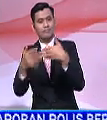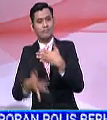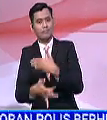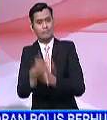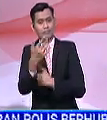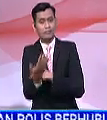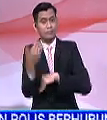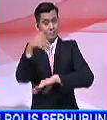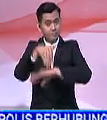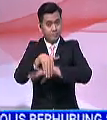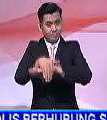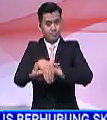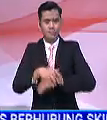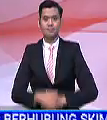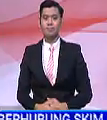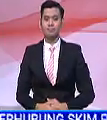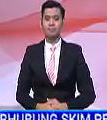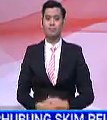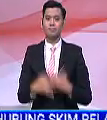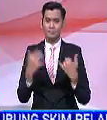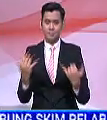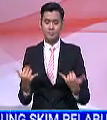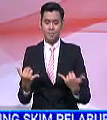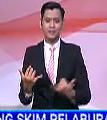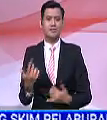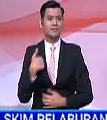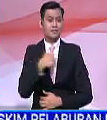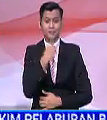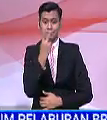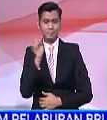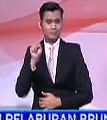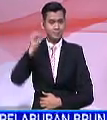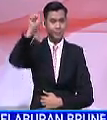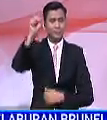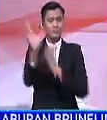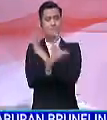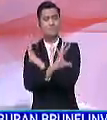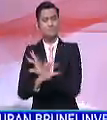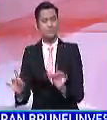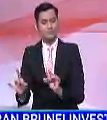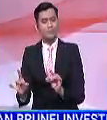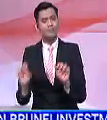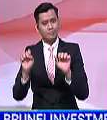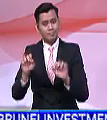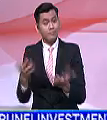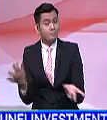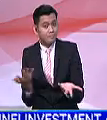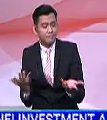nanti. Bagi tinjauan cuaca semasa di Sabah dan Sarawak pula dapat diperhatikan ketika